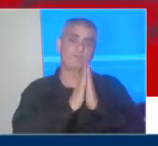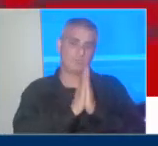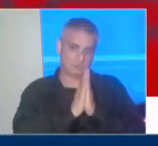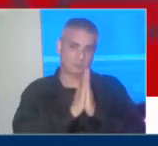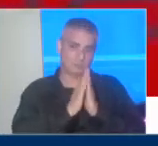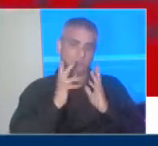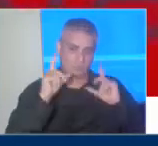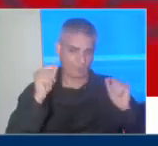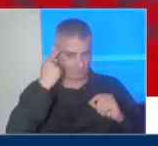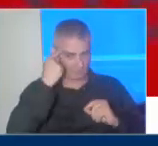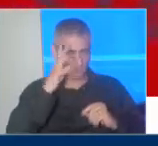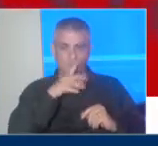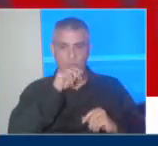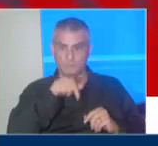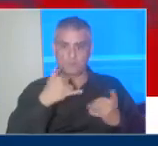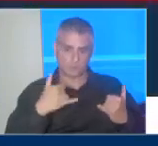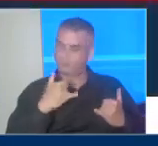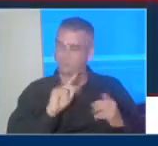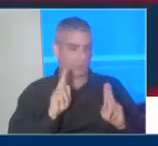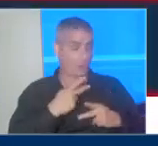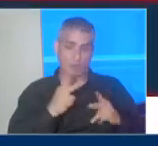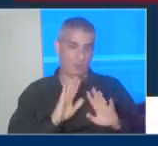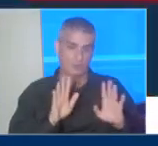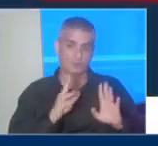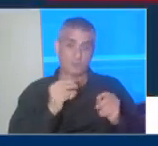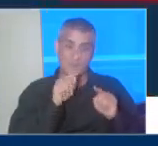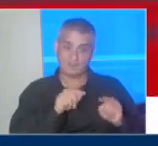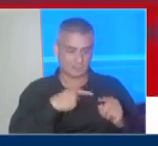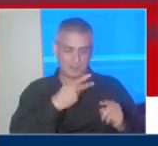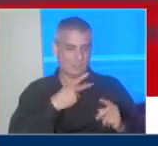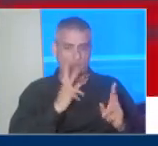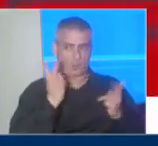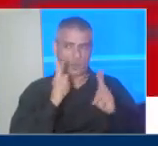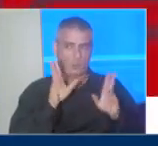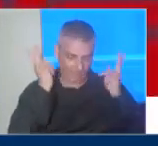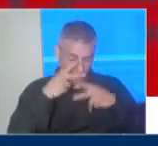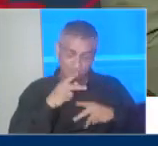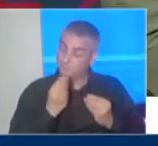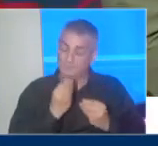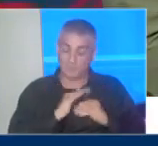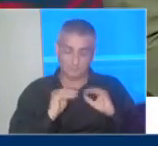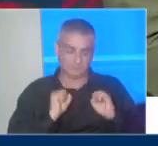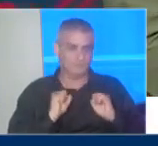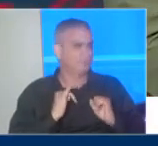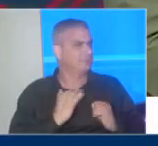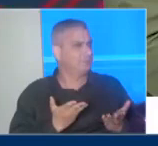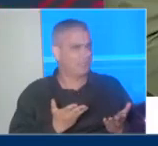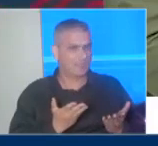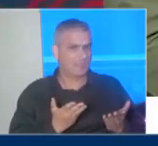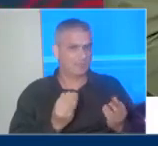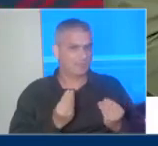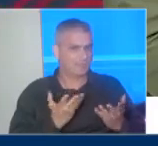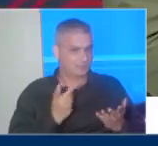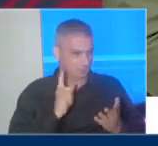ממך, שנלך הביתה ותחשוב על מה שדיברנו פה עכשיו, כי זה לא יכול להיות שעל הדבר הזה אנחנו לא יכולים להסכים, זה ממש דבר בסיסי. מה זה הדבר הזה? הדבר